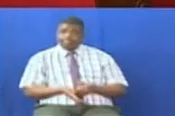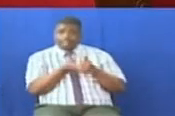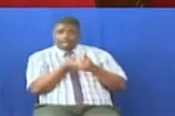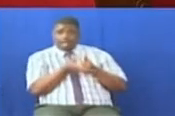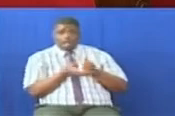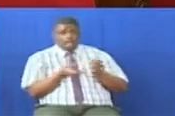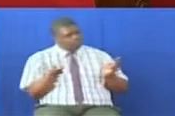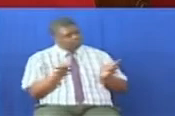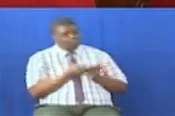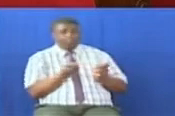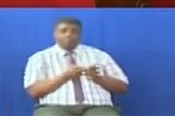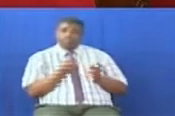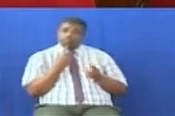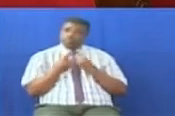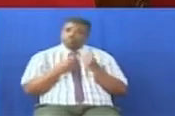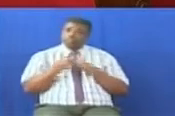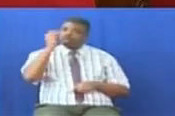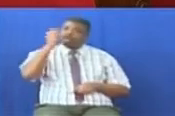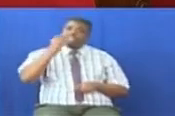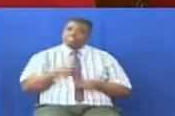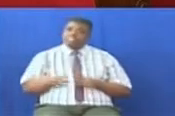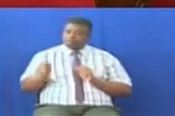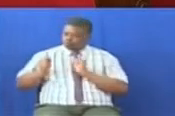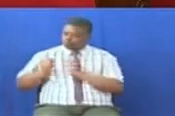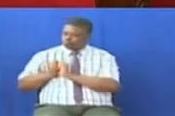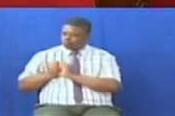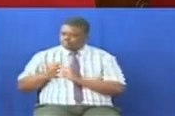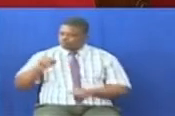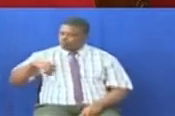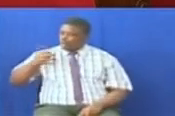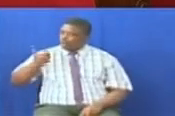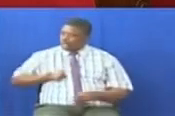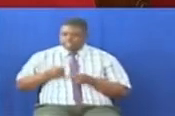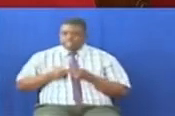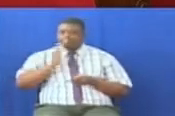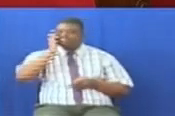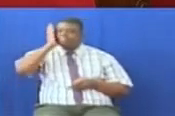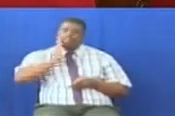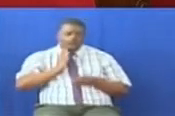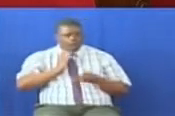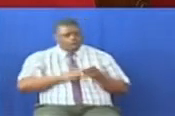nizungumzie swala la 10% za wanawake, vijana na walemavu.